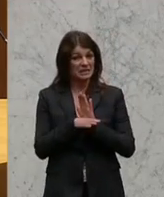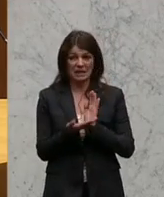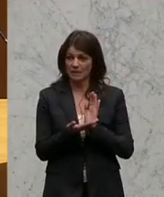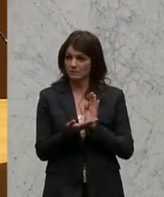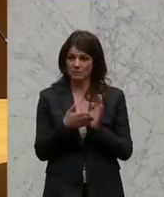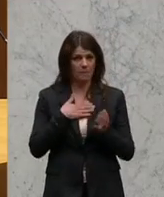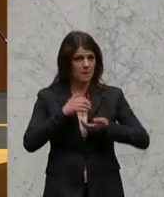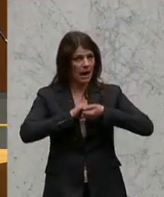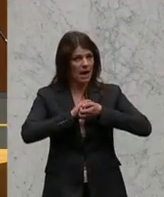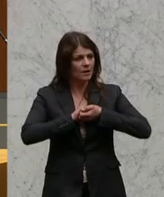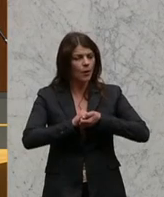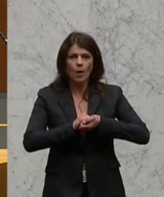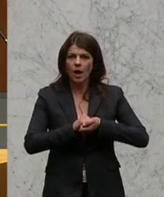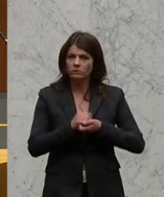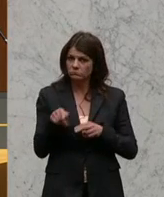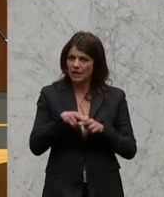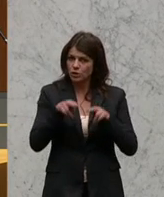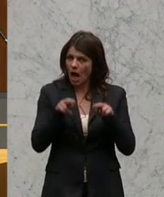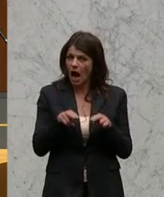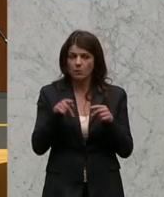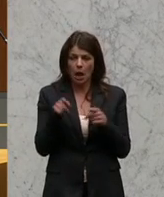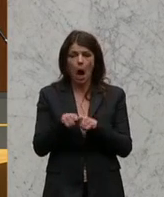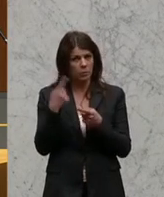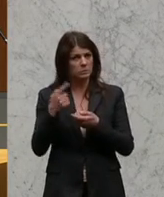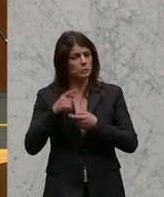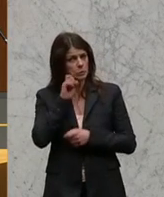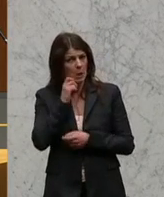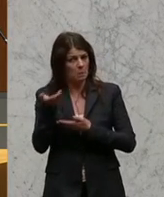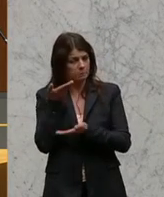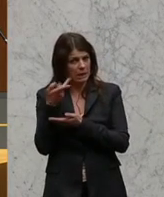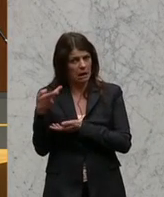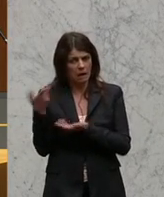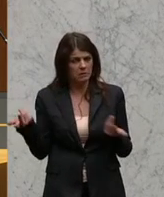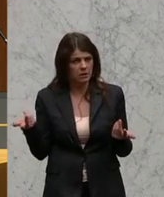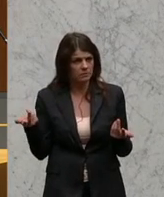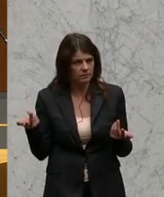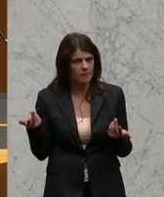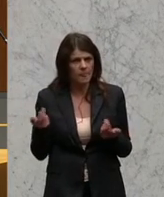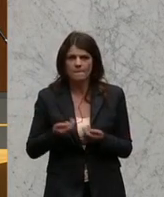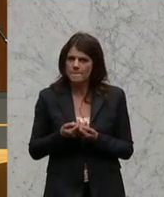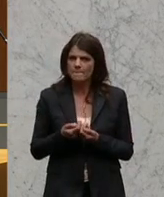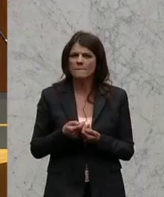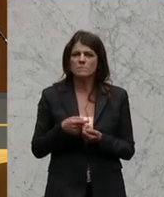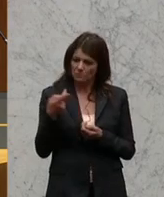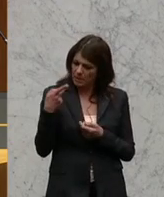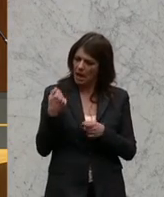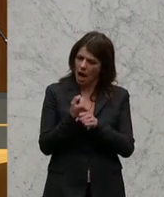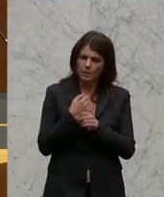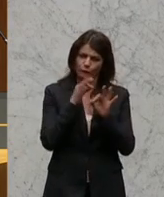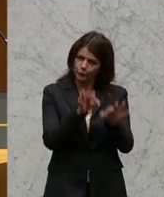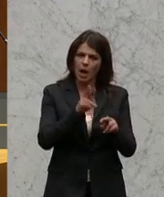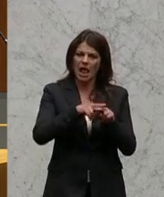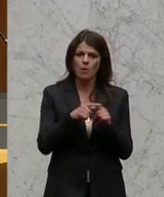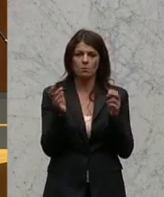Kollege sowohl im Nationalrat als auch als Steuerberater, die mit Klein- und Mittelunterbetrieben zu tun haben, das sehen können.